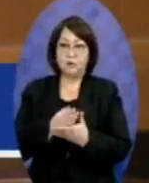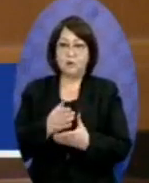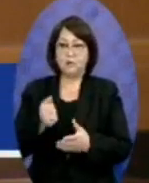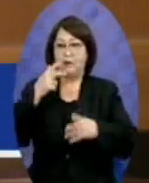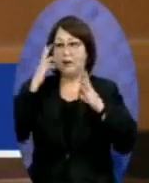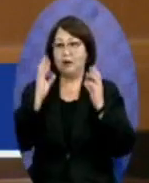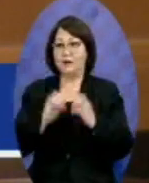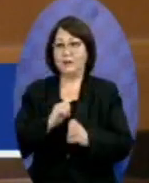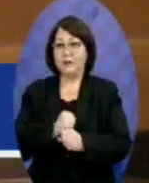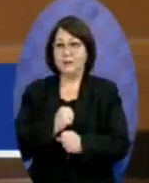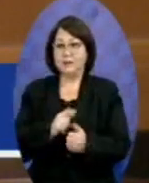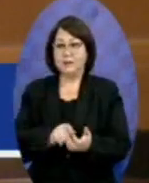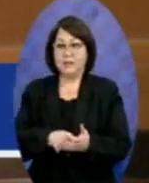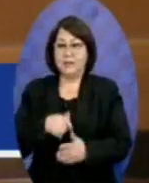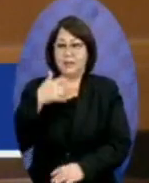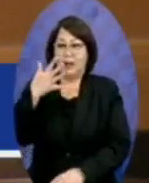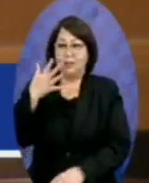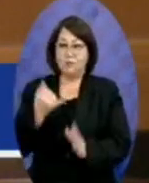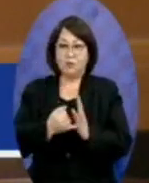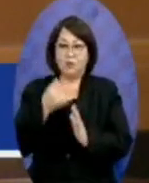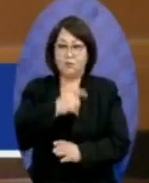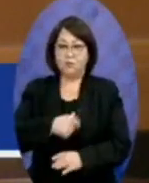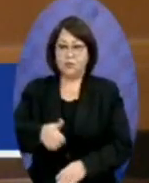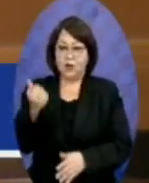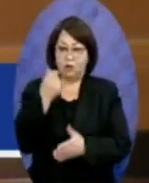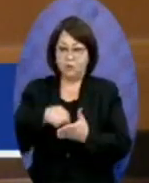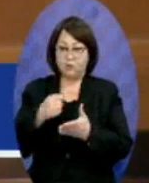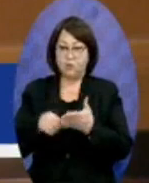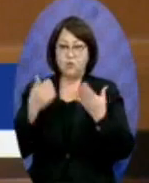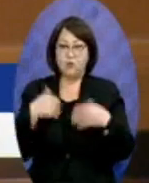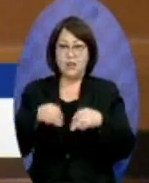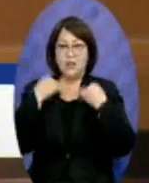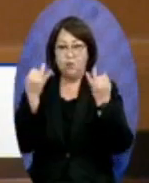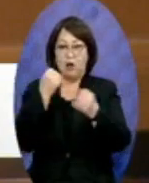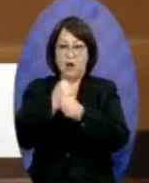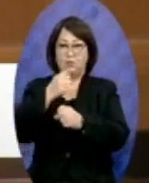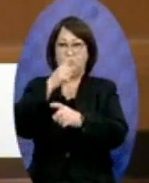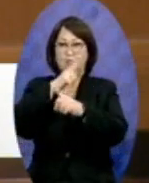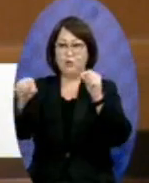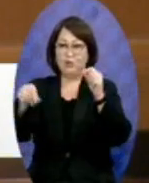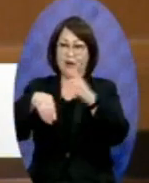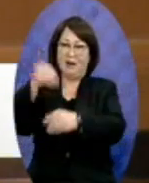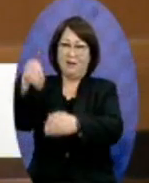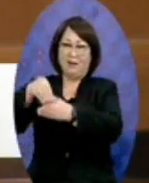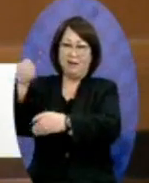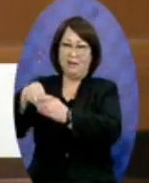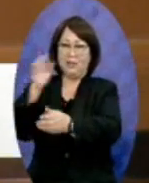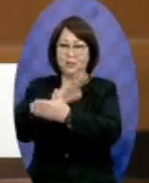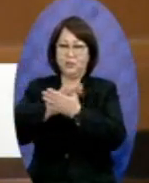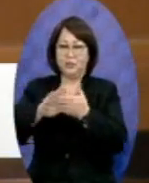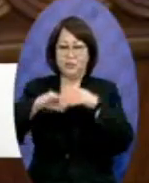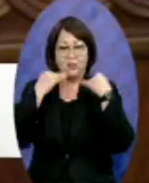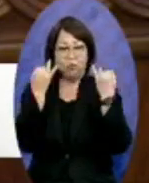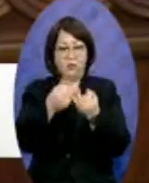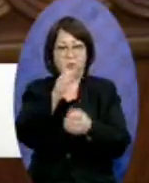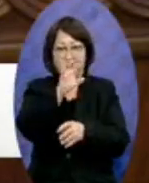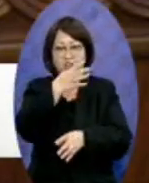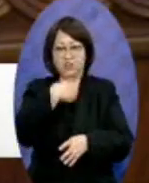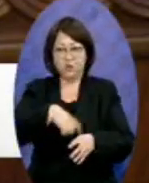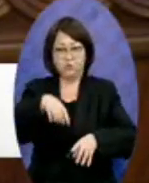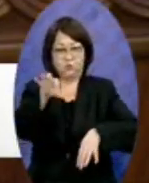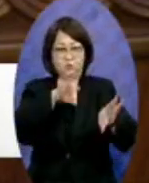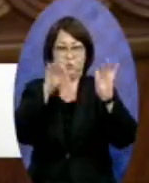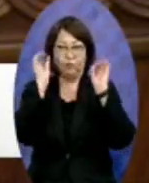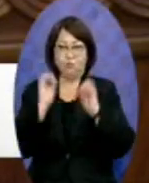Тэгээд эсвэл 56 хүн гар үсэг зураад энэ хурлаасаа гарч л да. Тэгээд эн чи хурал тараад дараагийн хүмүүс нь орно шүү дээ. Сангийн сайд бол